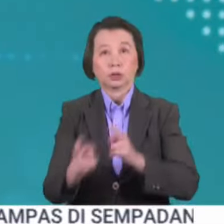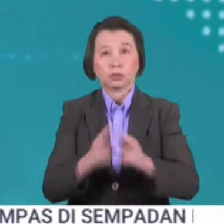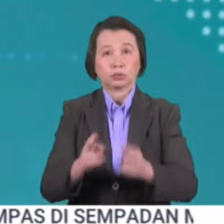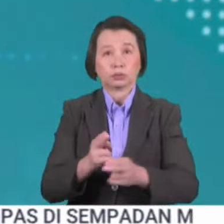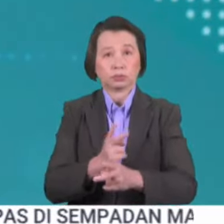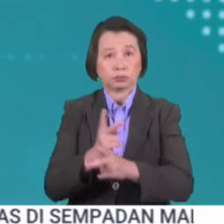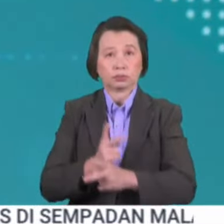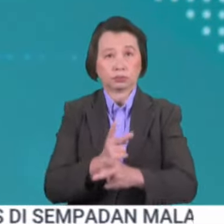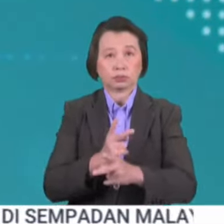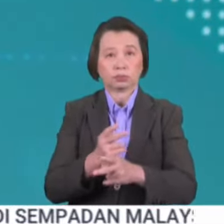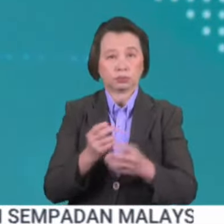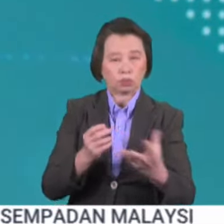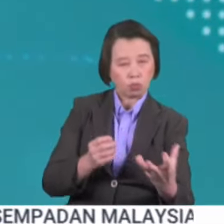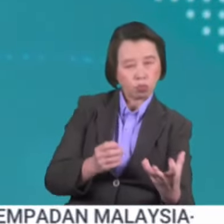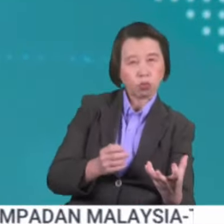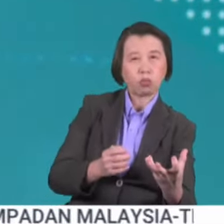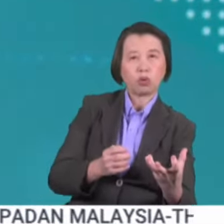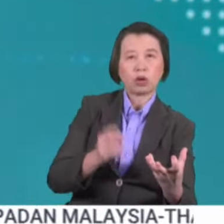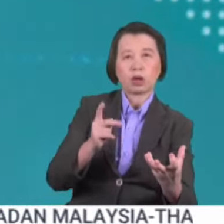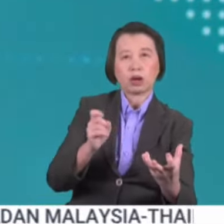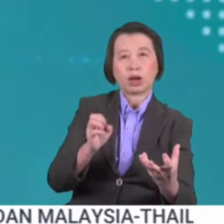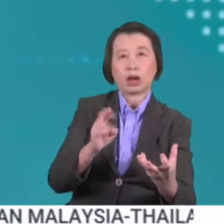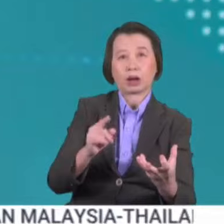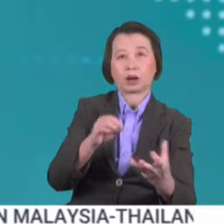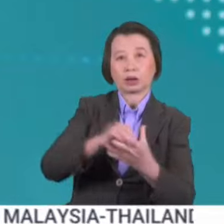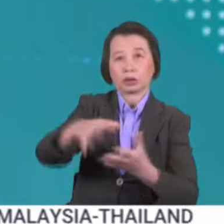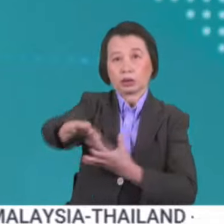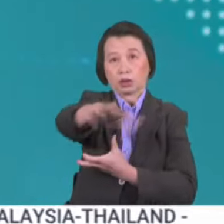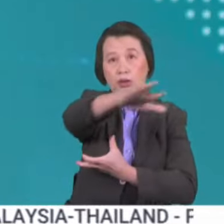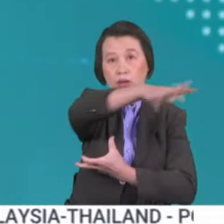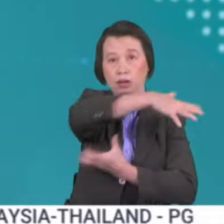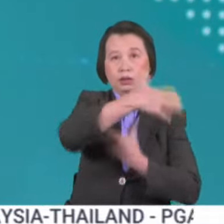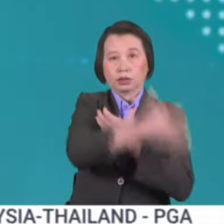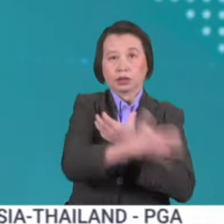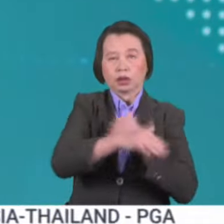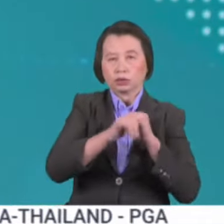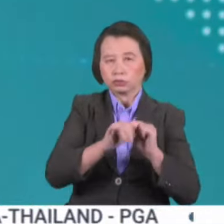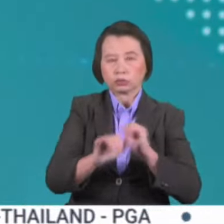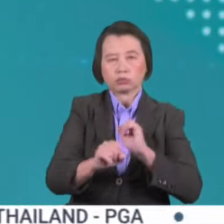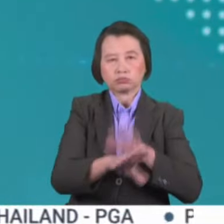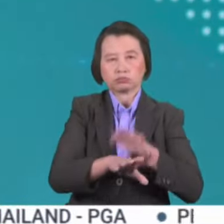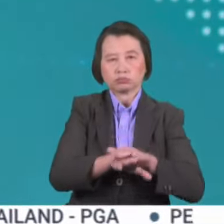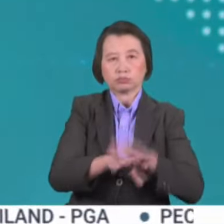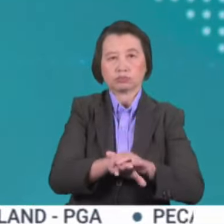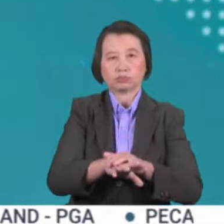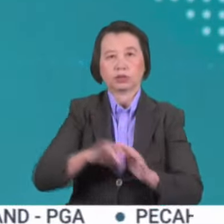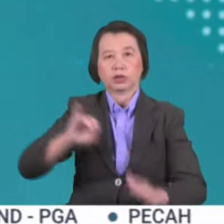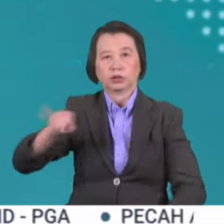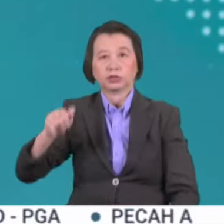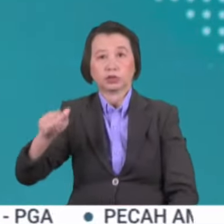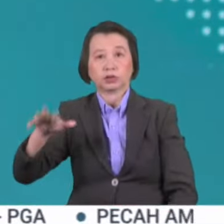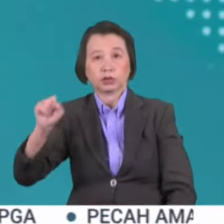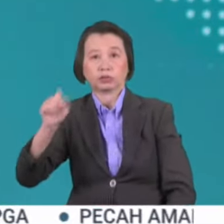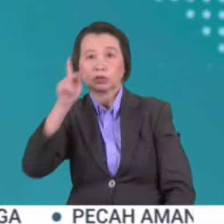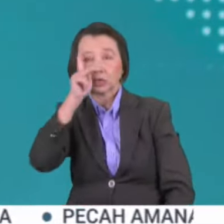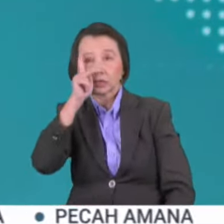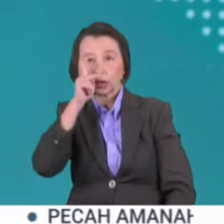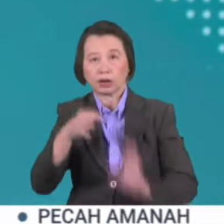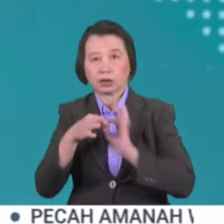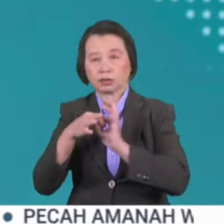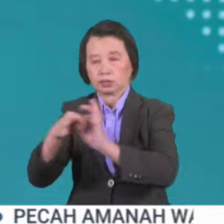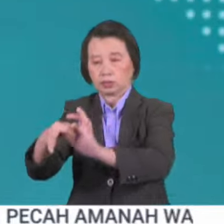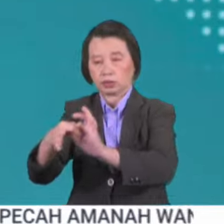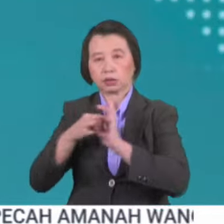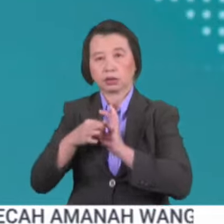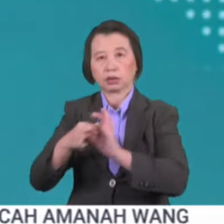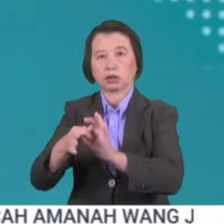Usaha pemuliharaan terumbu karang di perairan negara terus dipergiat. Jabatan Alam Sekitar JAS Kedah dengan